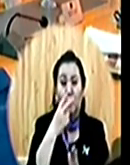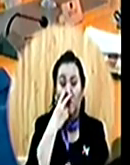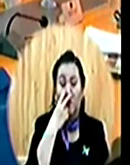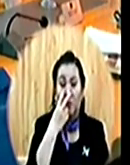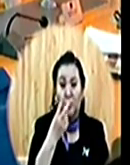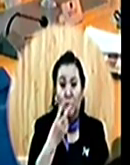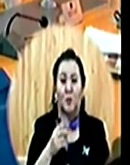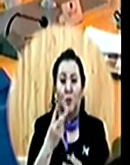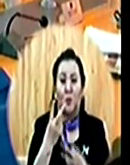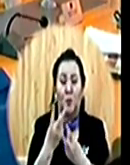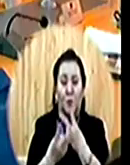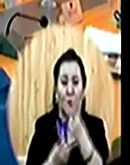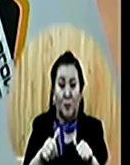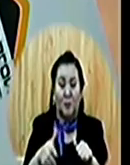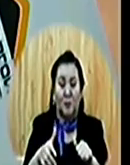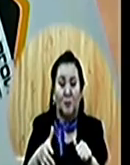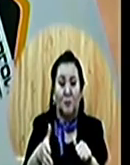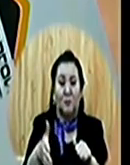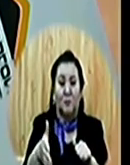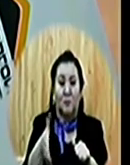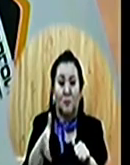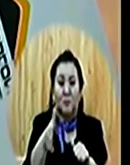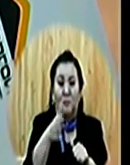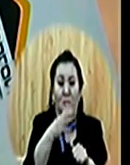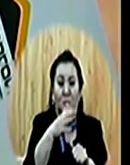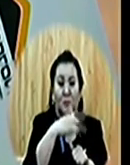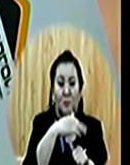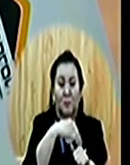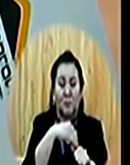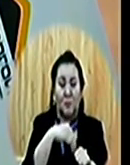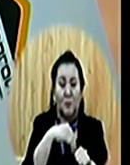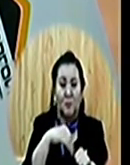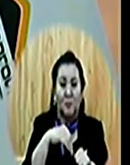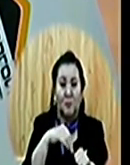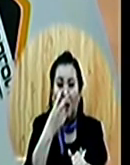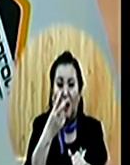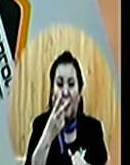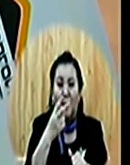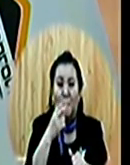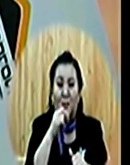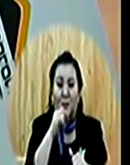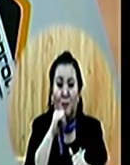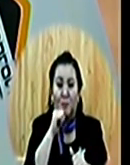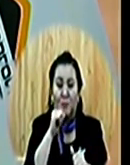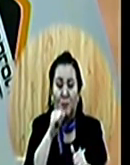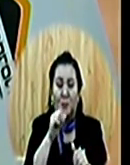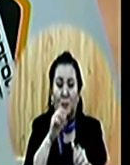хувьцаа эзэмшигч иргэд аж ахуй нэгжийн төлөөлөл хараат бус гишүүд компани удирдлагууд оролцсон юм.